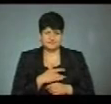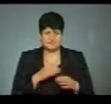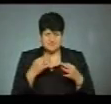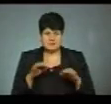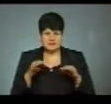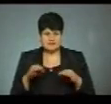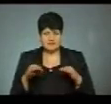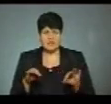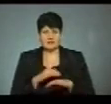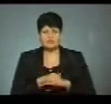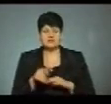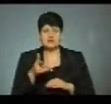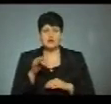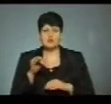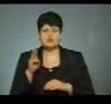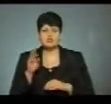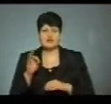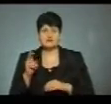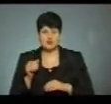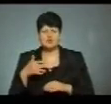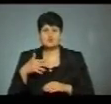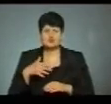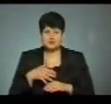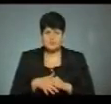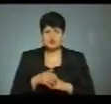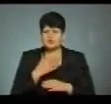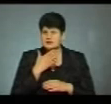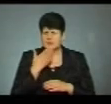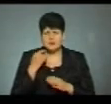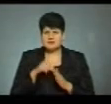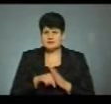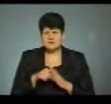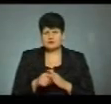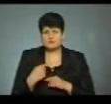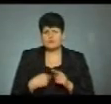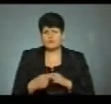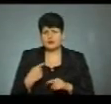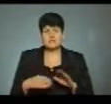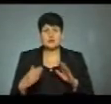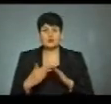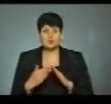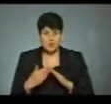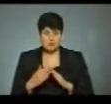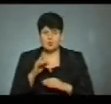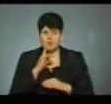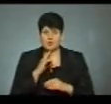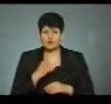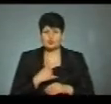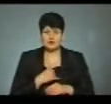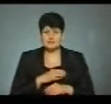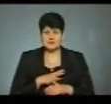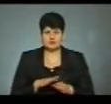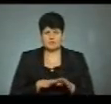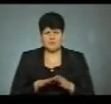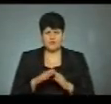звільняли вулицю Грушевського. І відтоді зрозумів, що немає мені сенсу їхати додому, поки в нас не буде абсолютної